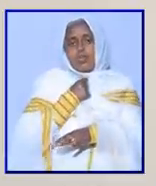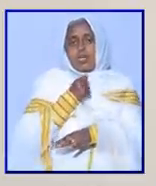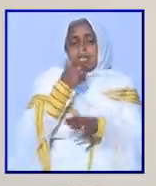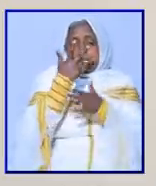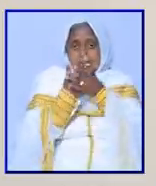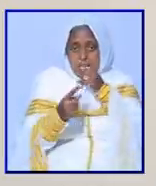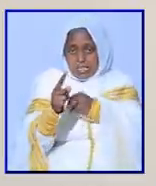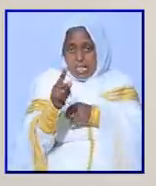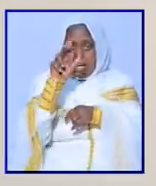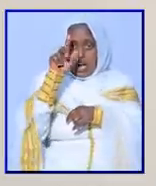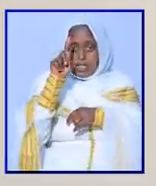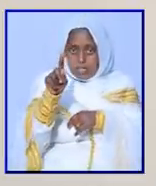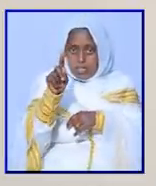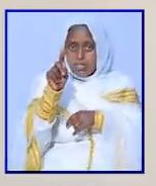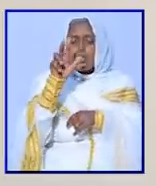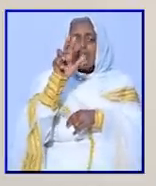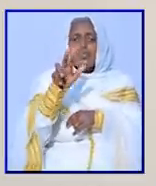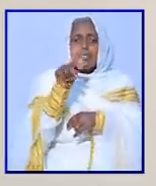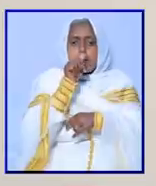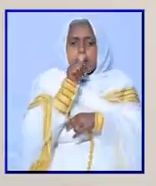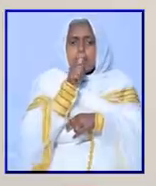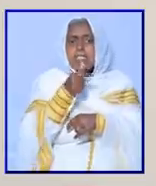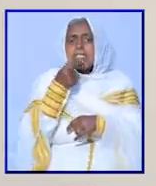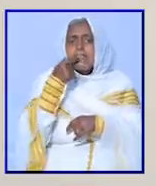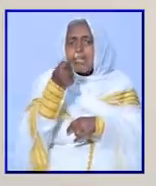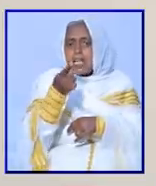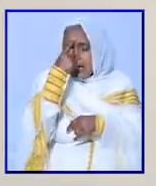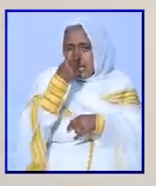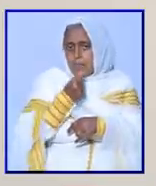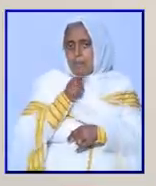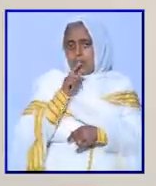ጥበብ የተሰጠው ማለት የስላሴን አንድነት ሶስትነት